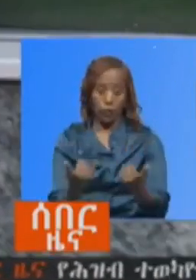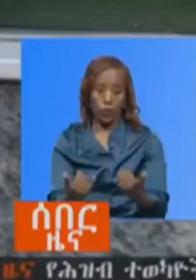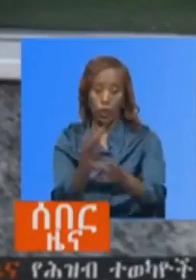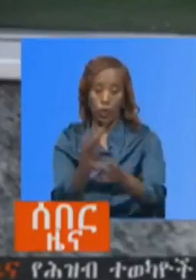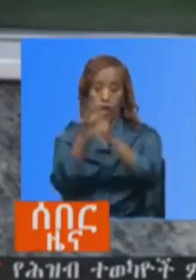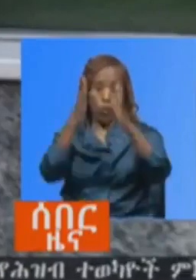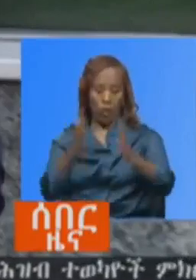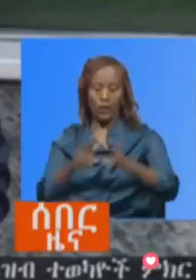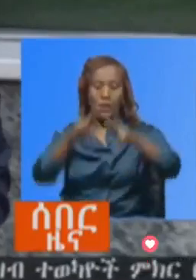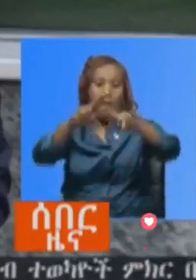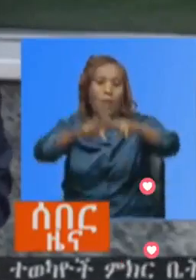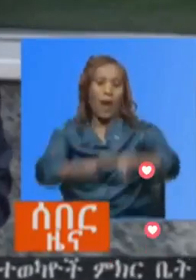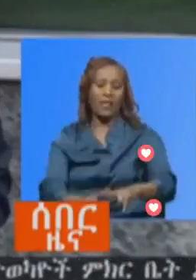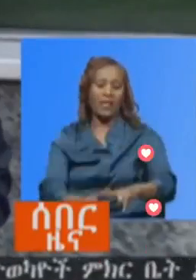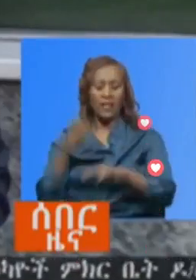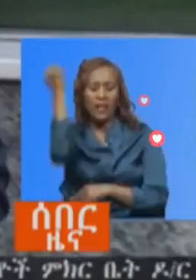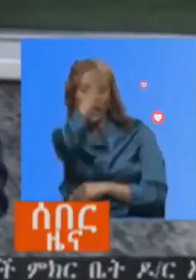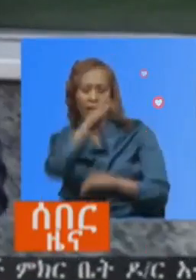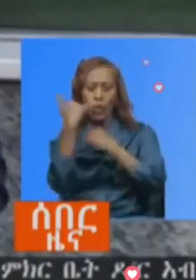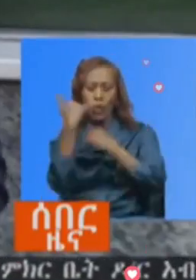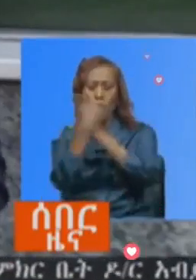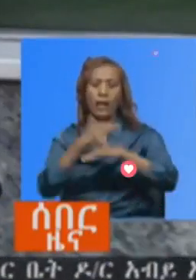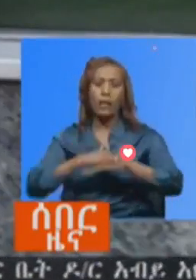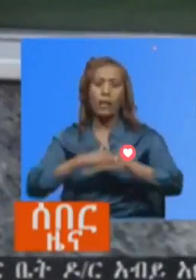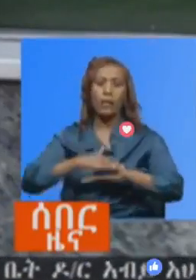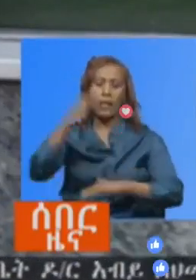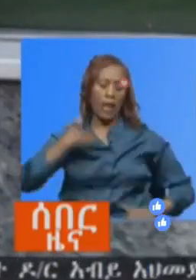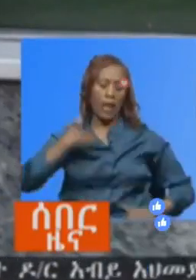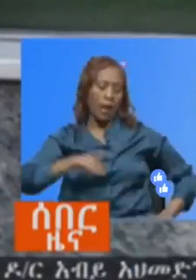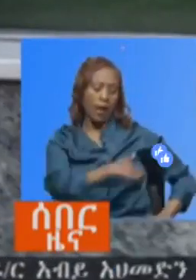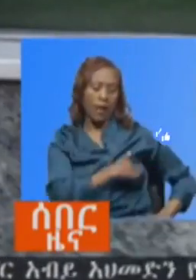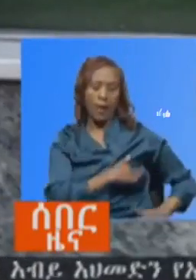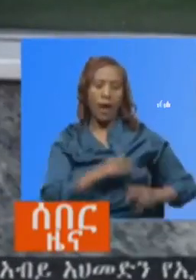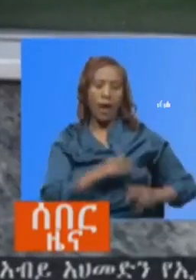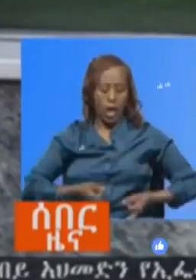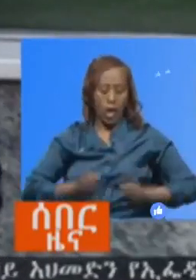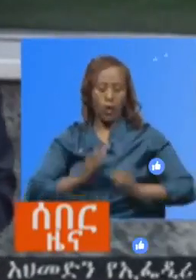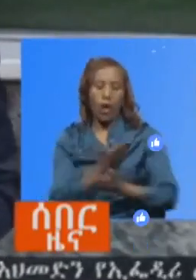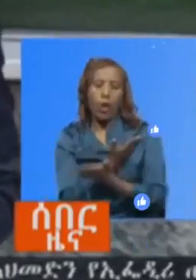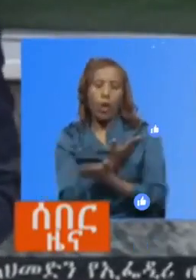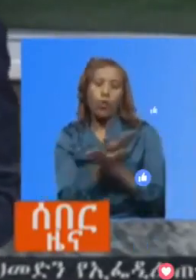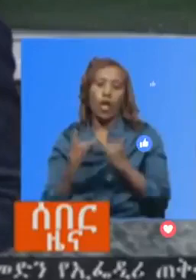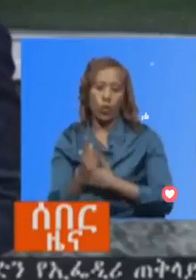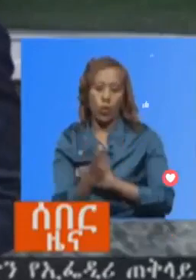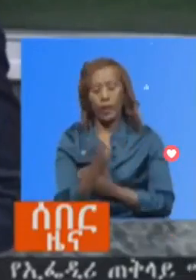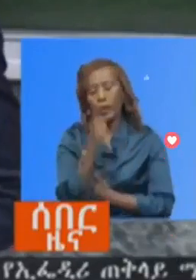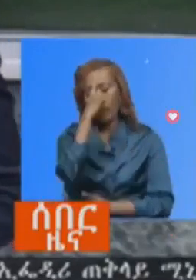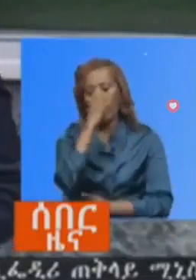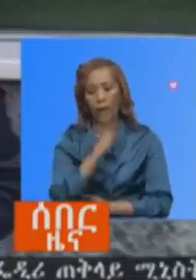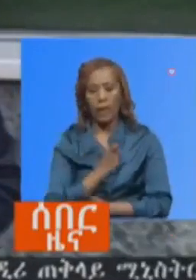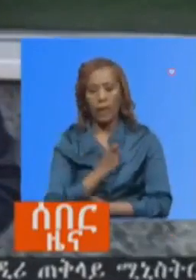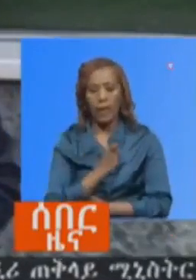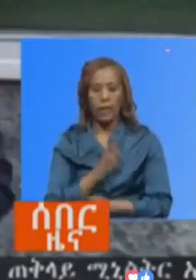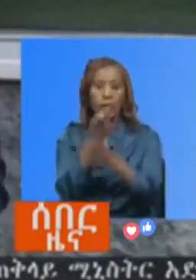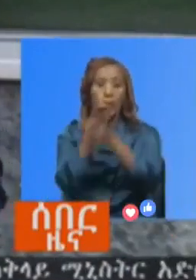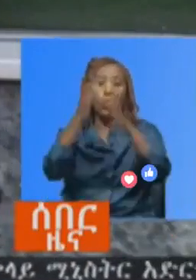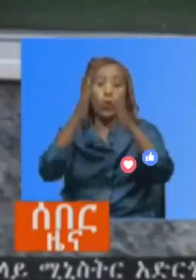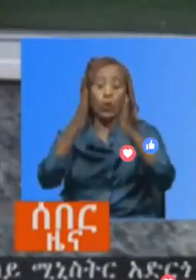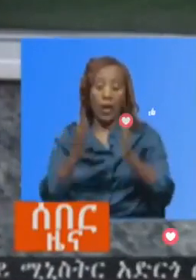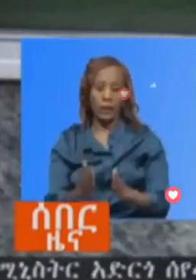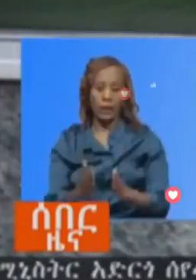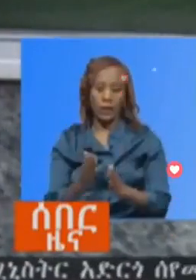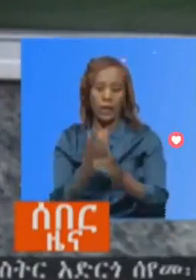ዴሞክራሲ ማስፈን ከየትኛውም ሀገር በላይ ለኛ የህልውና ጉዳይ እንደሆነ እናምናለን። ዴሞክራሲ